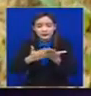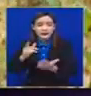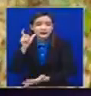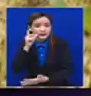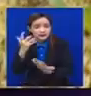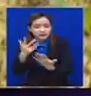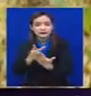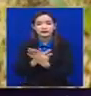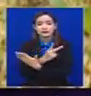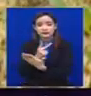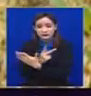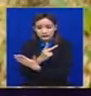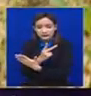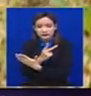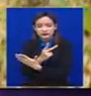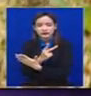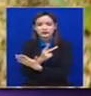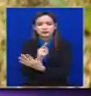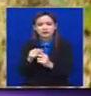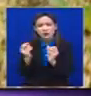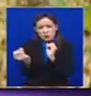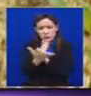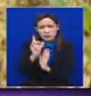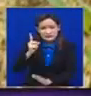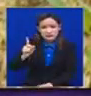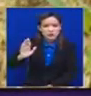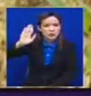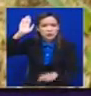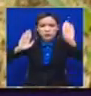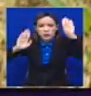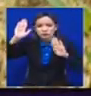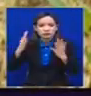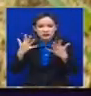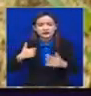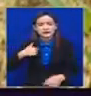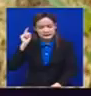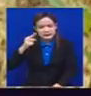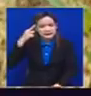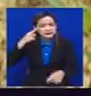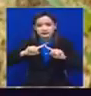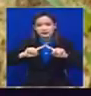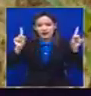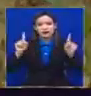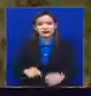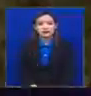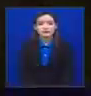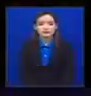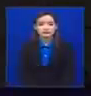บุรีที่โดนจริงๆอ่ะไม่ได้ยกมือไม่ลงประชามติไม่เห็นด้วย